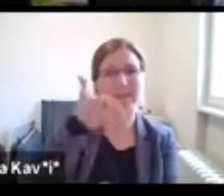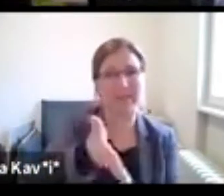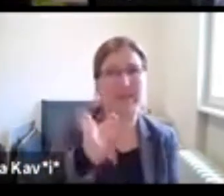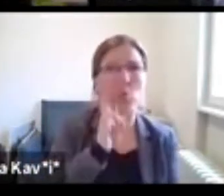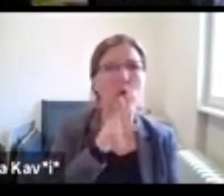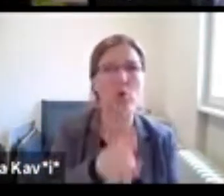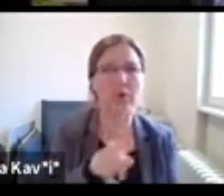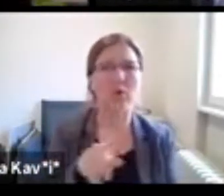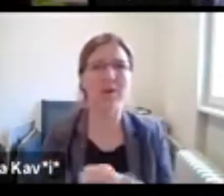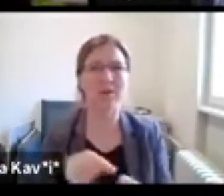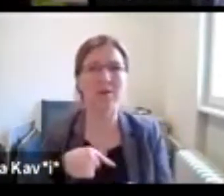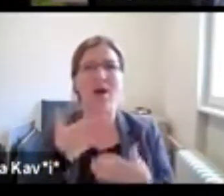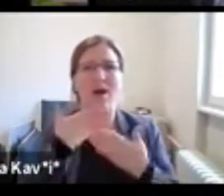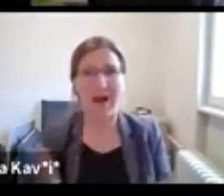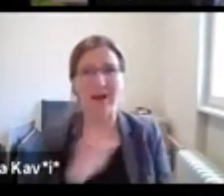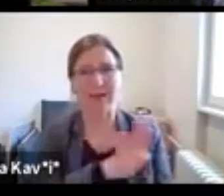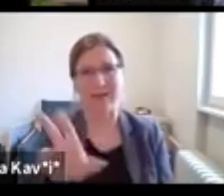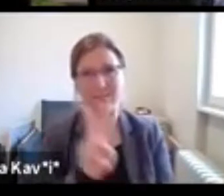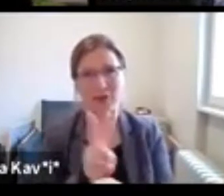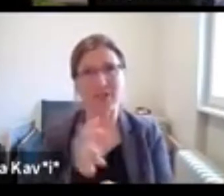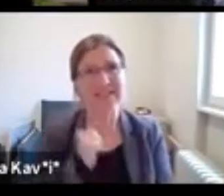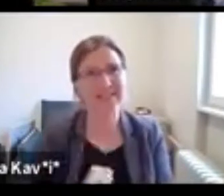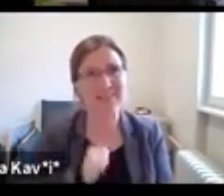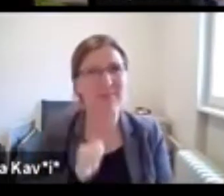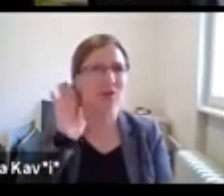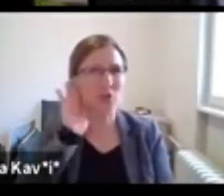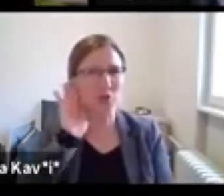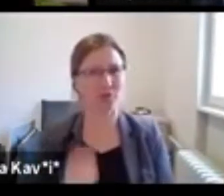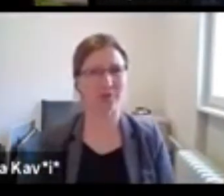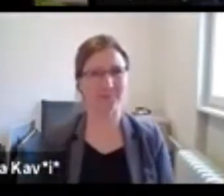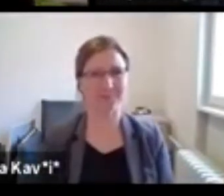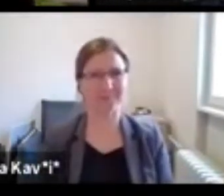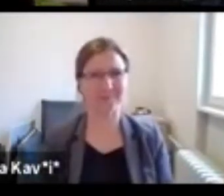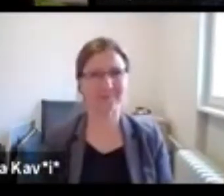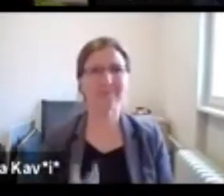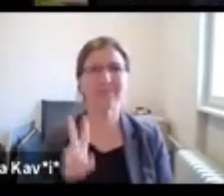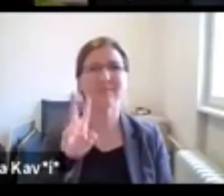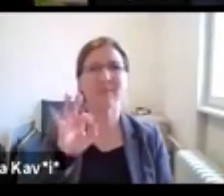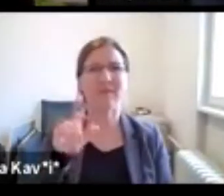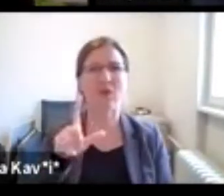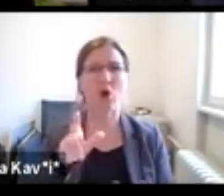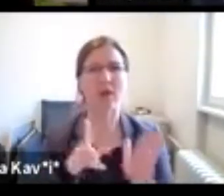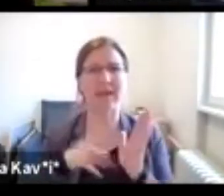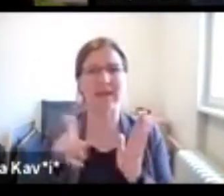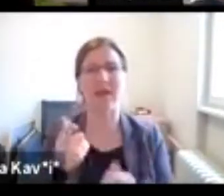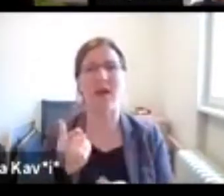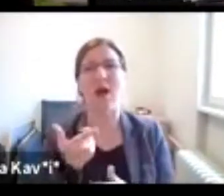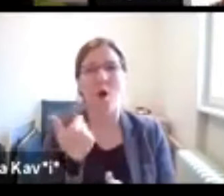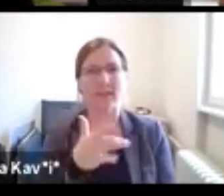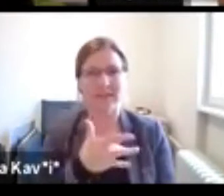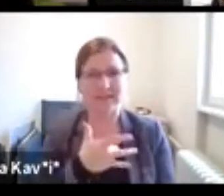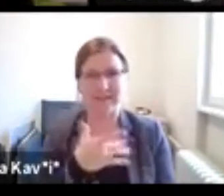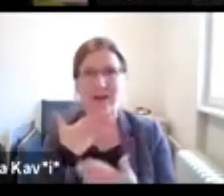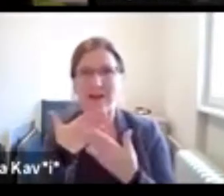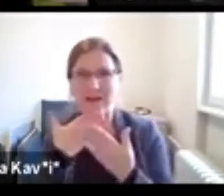hvala vam što ste me imali strpljenja slušati. Vojne, od srca hvala što si s nama. Od srca hvala što je,